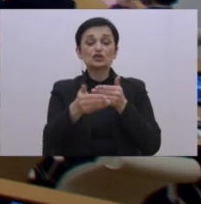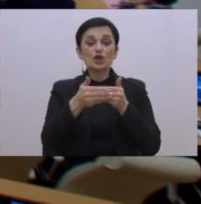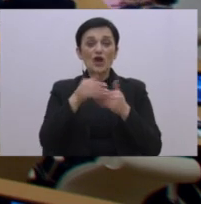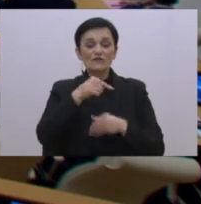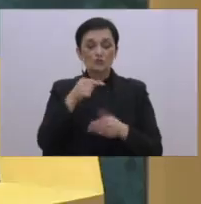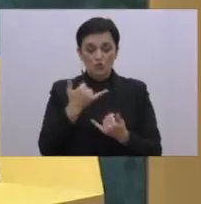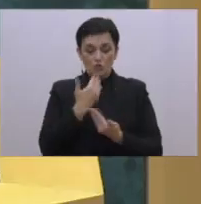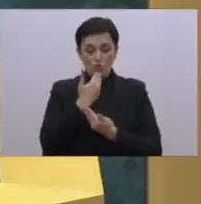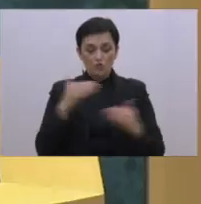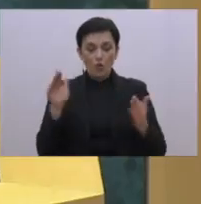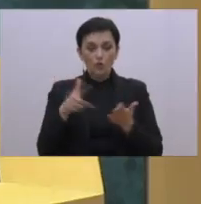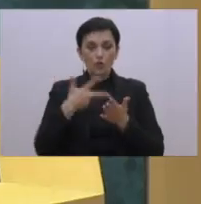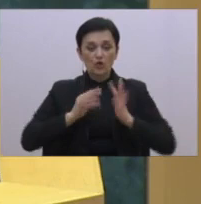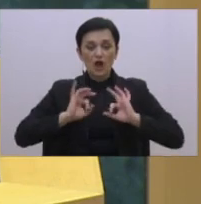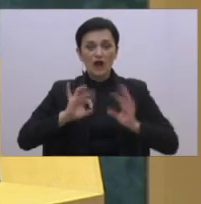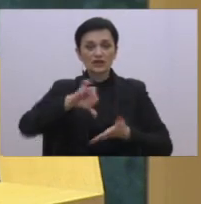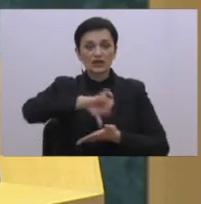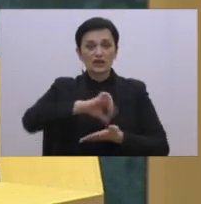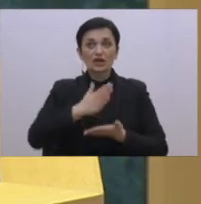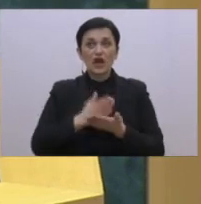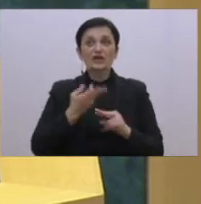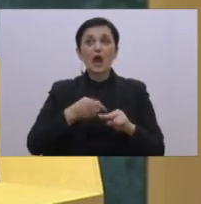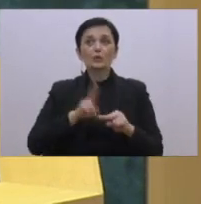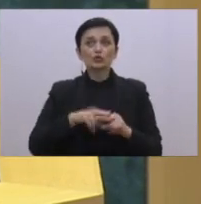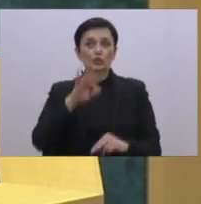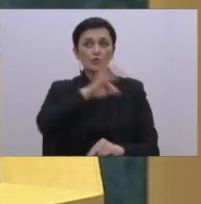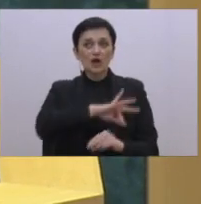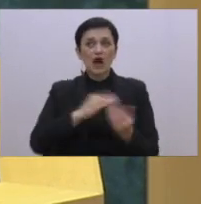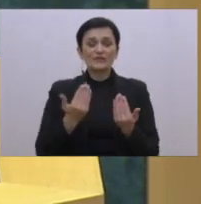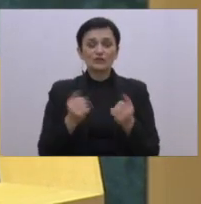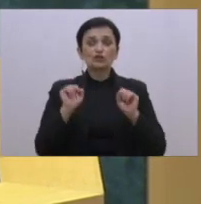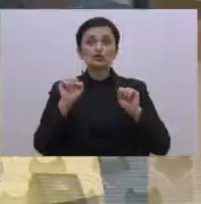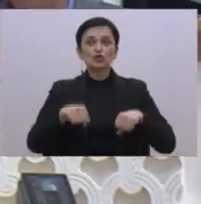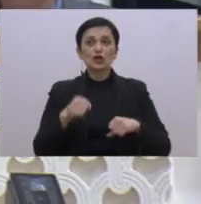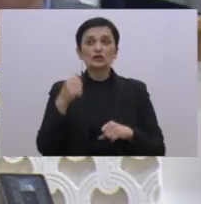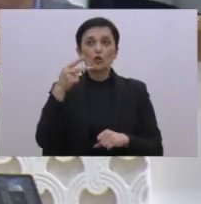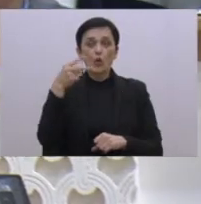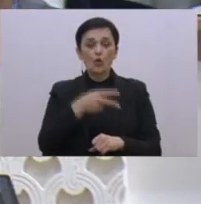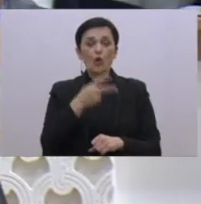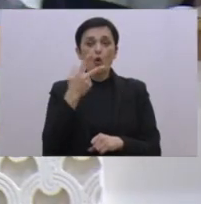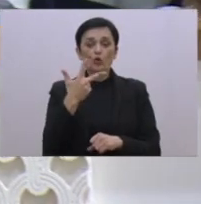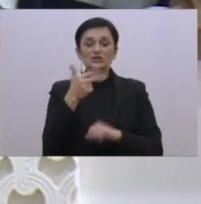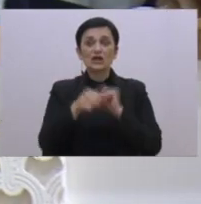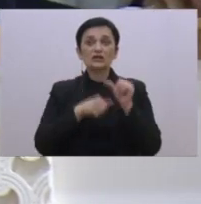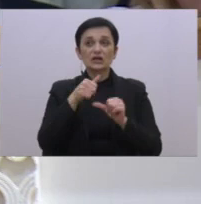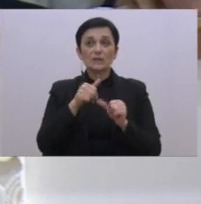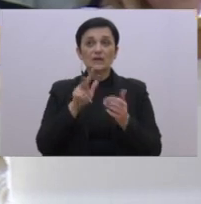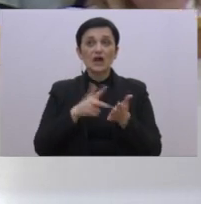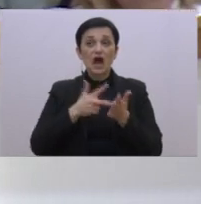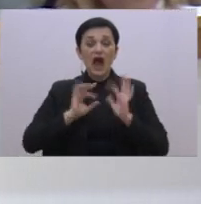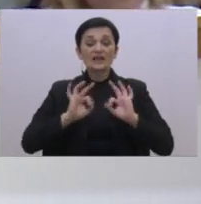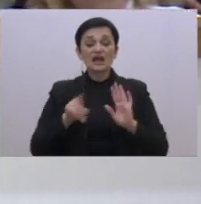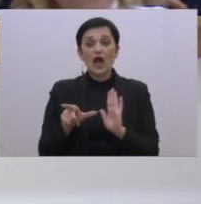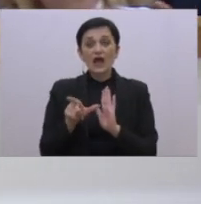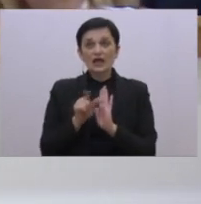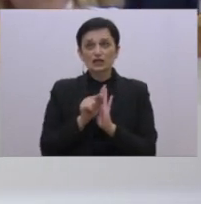ბოლო საანგარიშო გამოსვლა. ამიტომ გამოვიყენებ ამ შესაძლებლობას და 2023 წლის ანგარიშთან